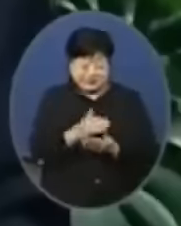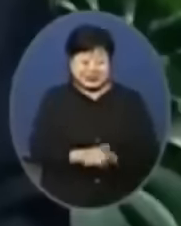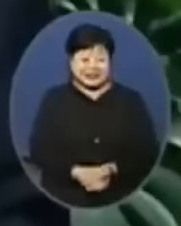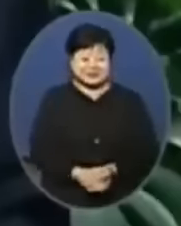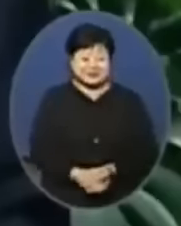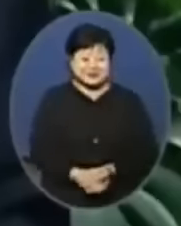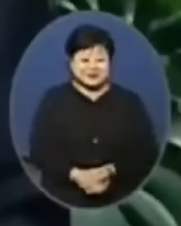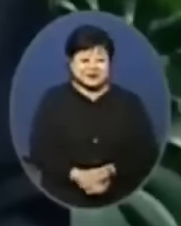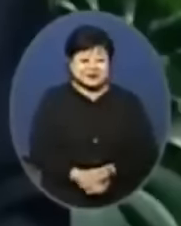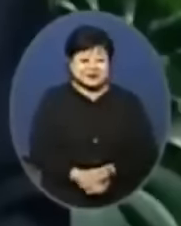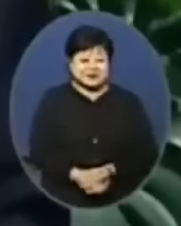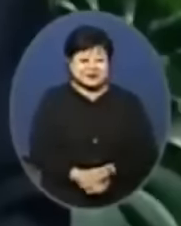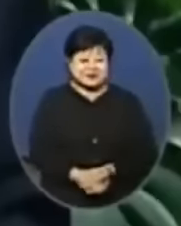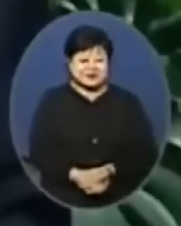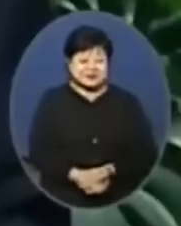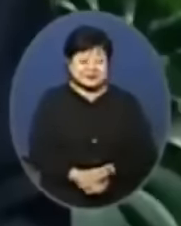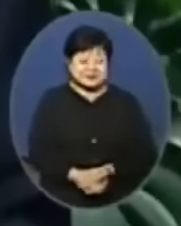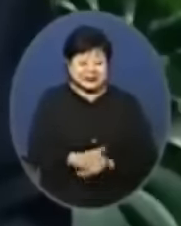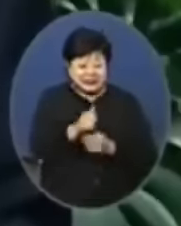것입니다.